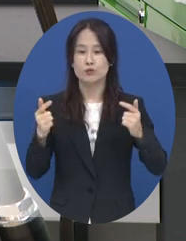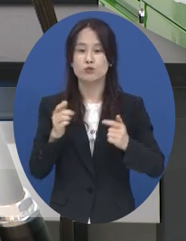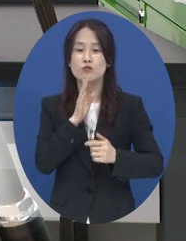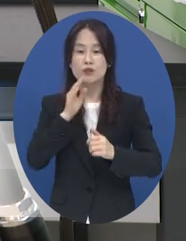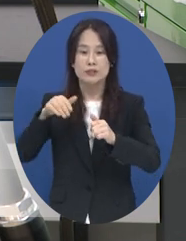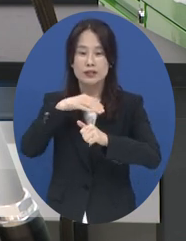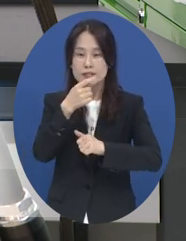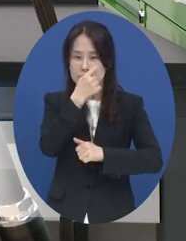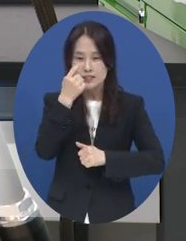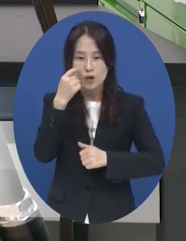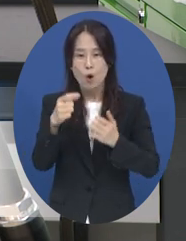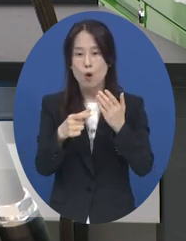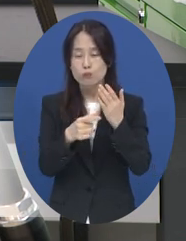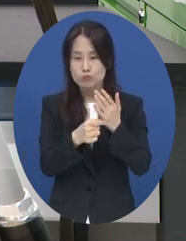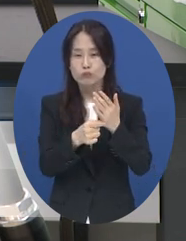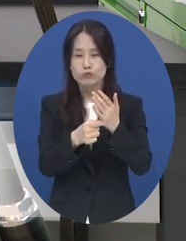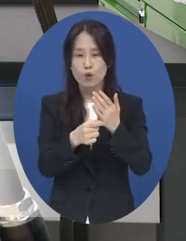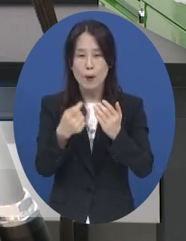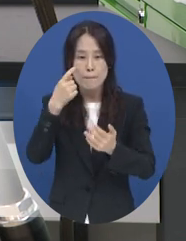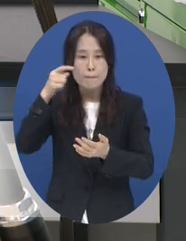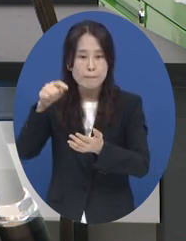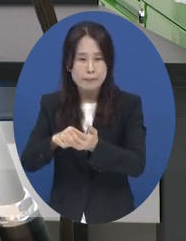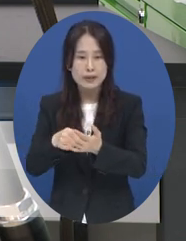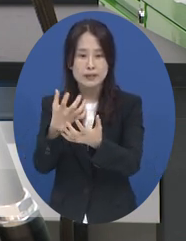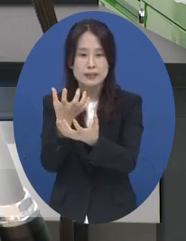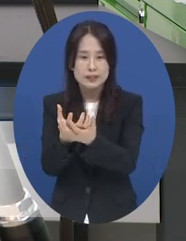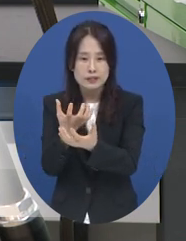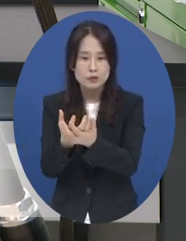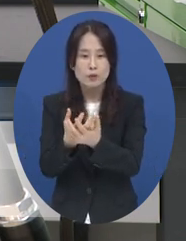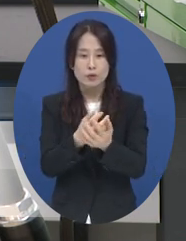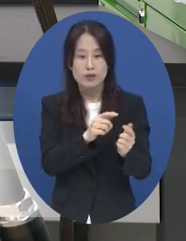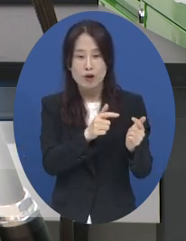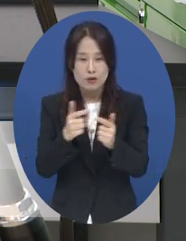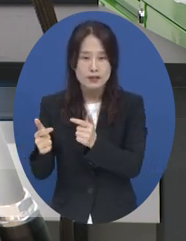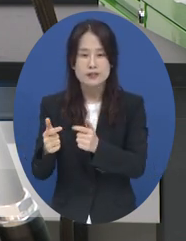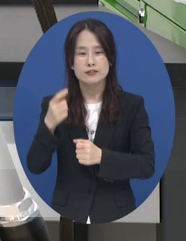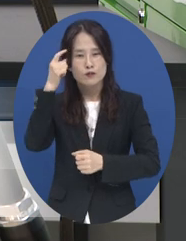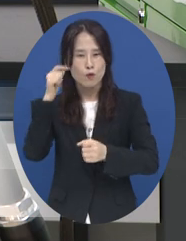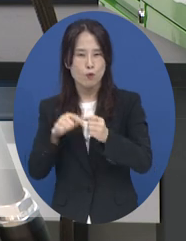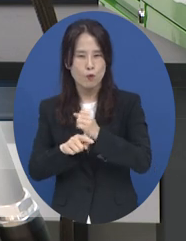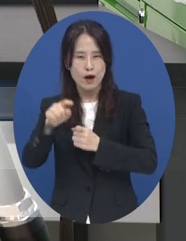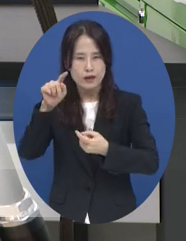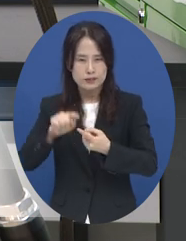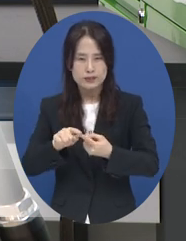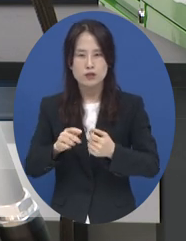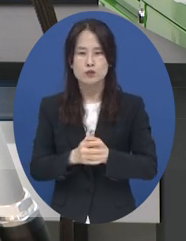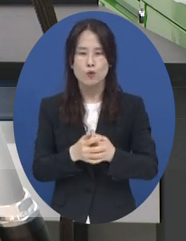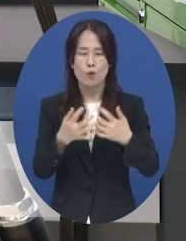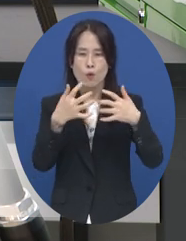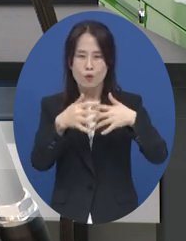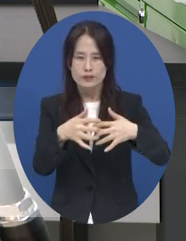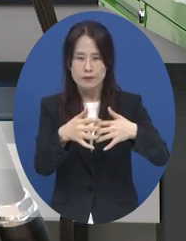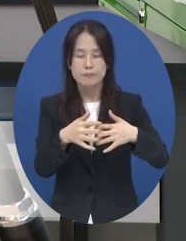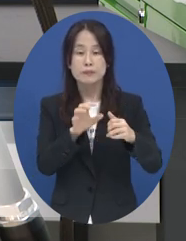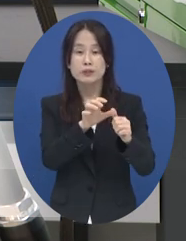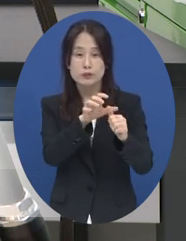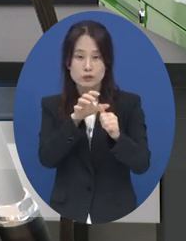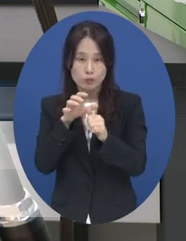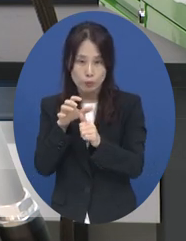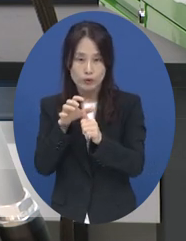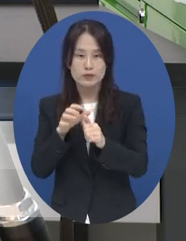아니라 현장에서 증거물로 채택된 자료들을